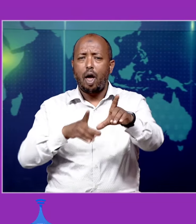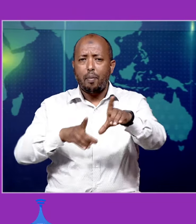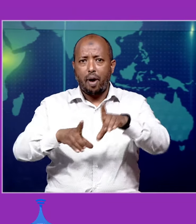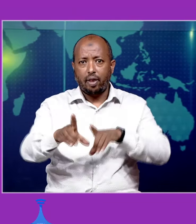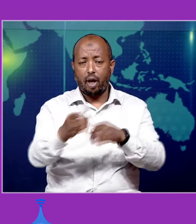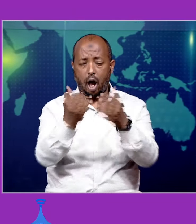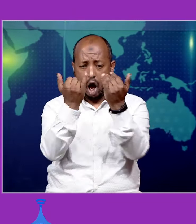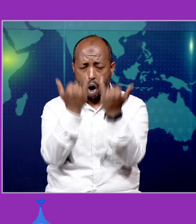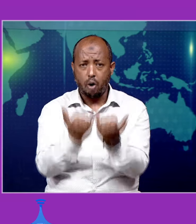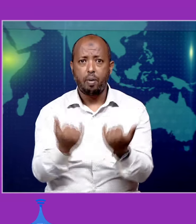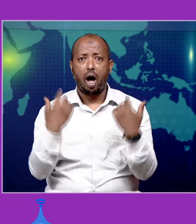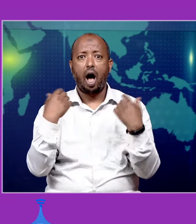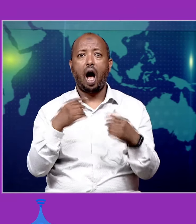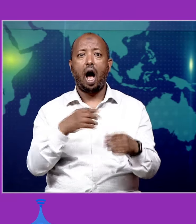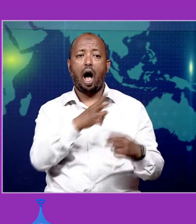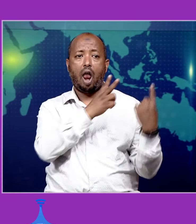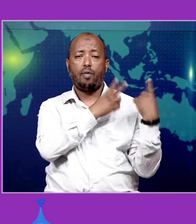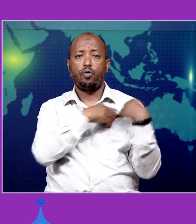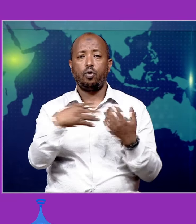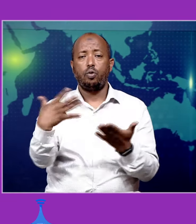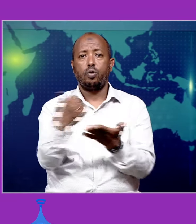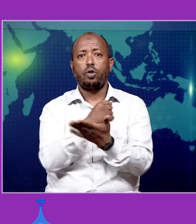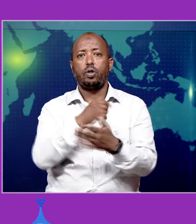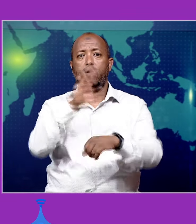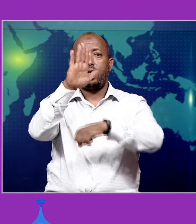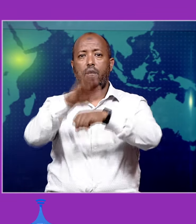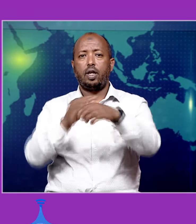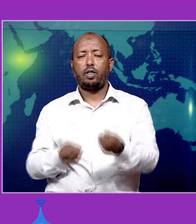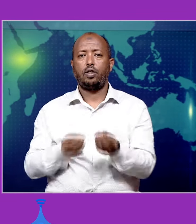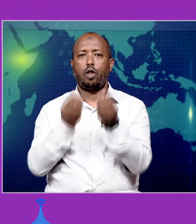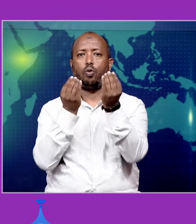አሁንም ኃላፊነታቸውን እንዲወጡም ጥሪ ቀርቧል።